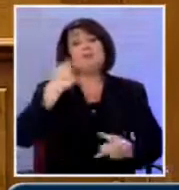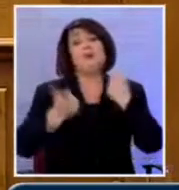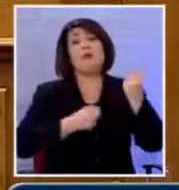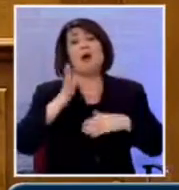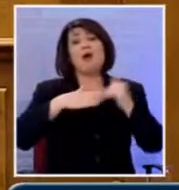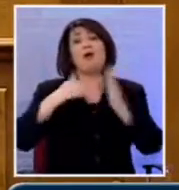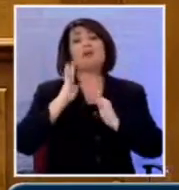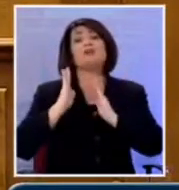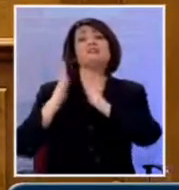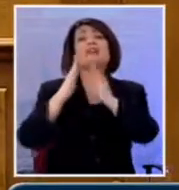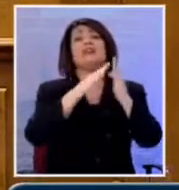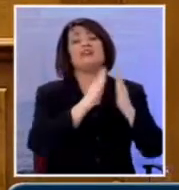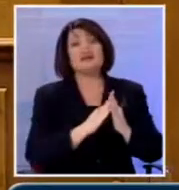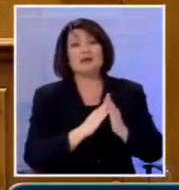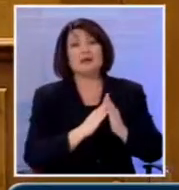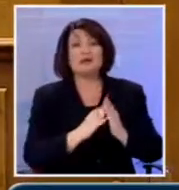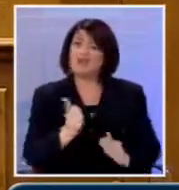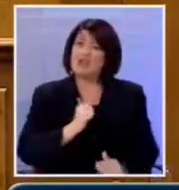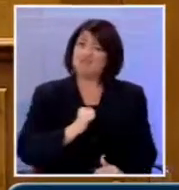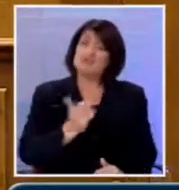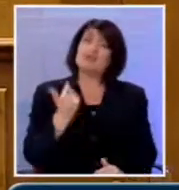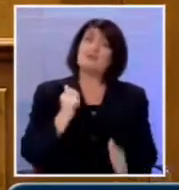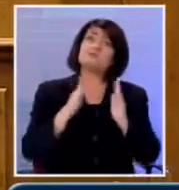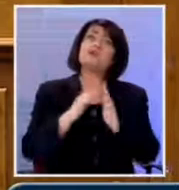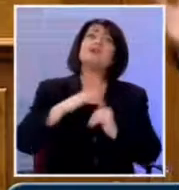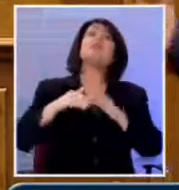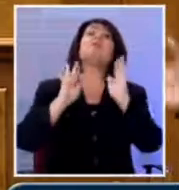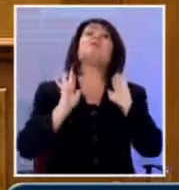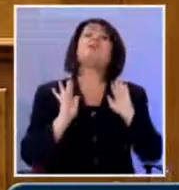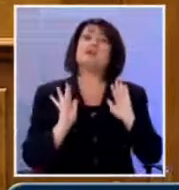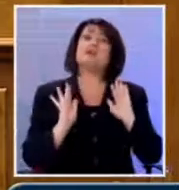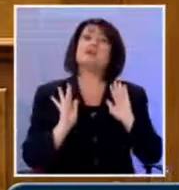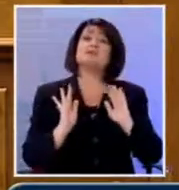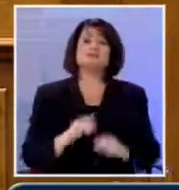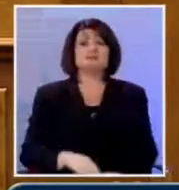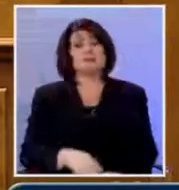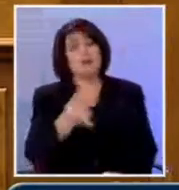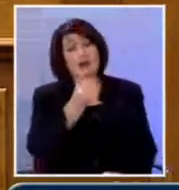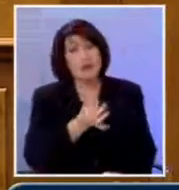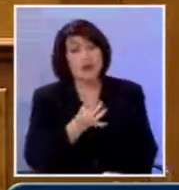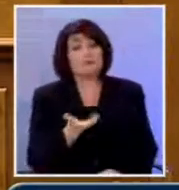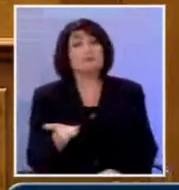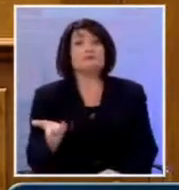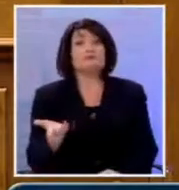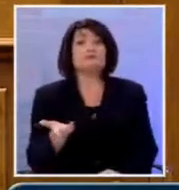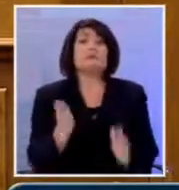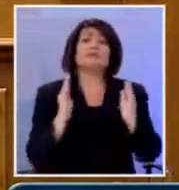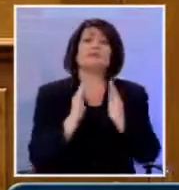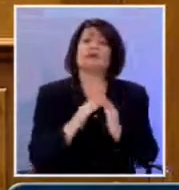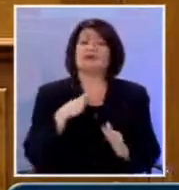σπίτια. Αυτή είναι η ιδιοκτησία. Άλλος λέει, έχω κοσμοαντίληψη να μην έχω